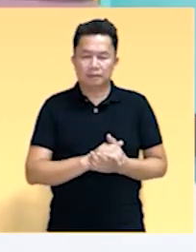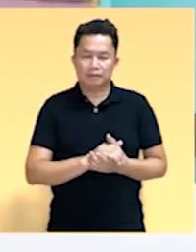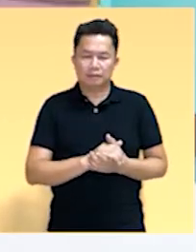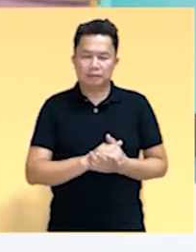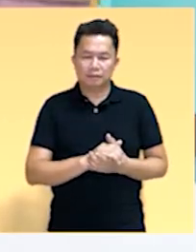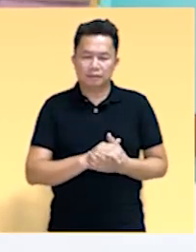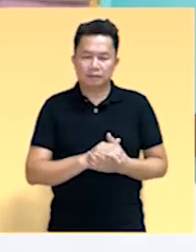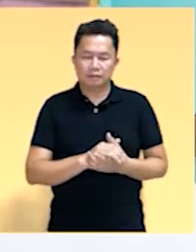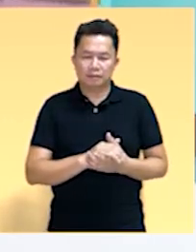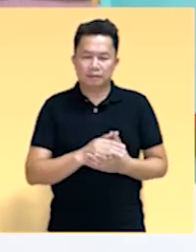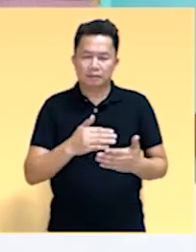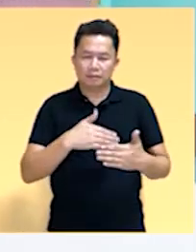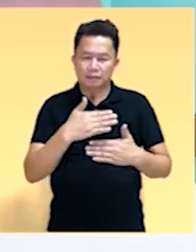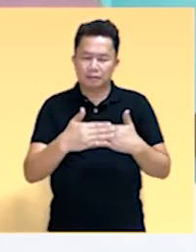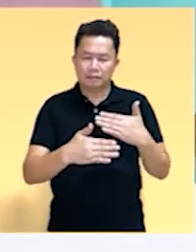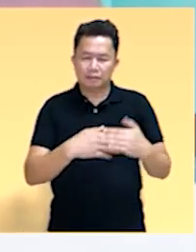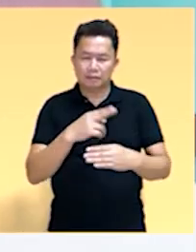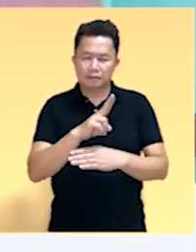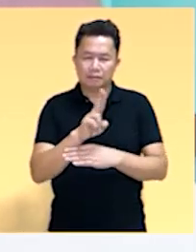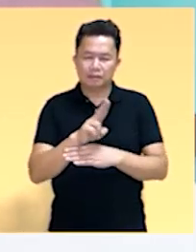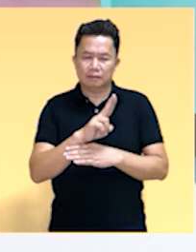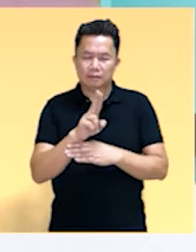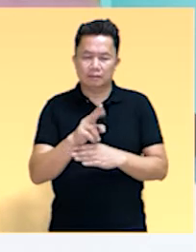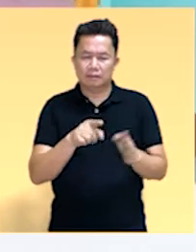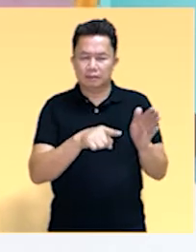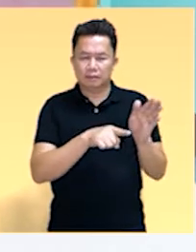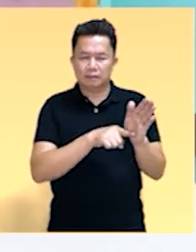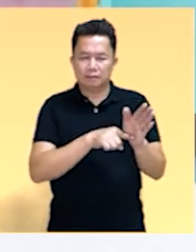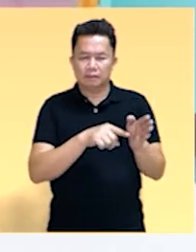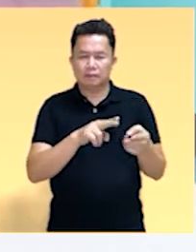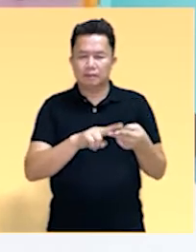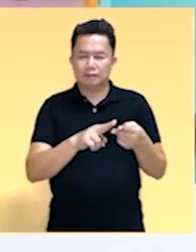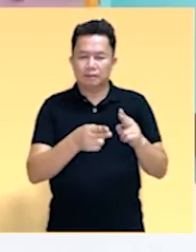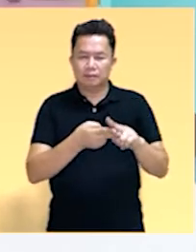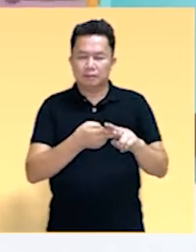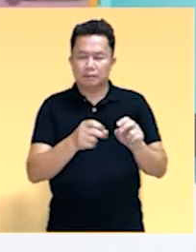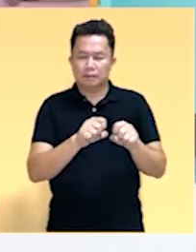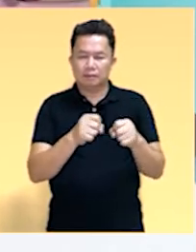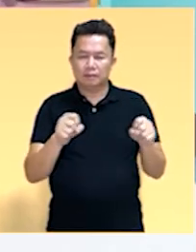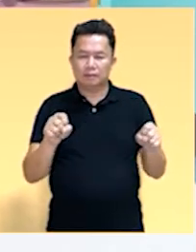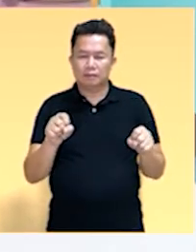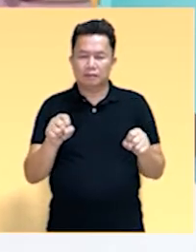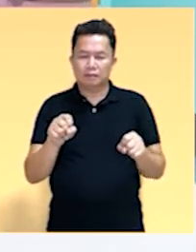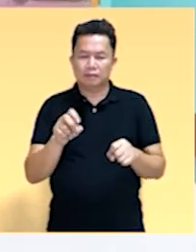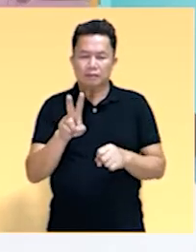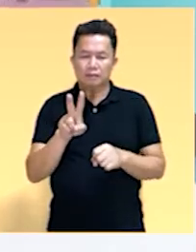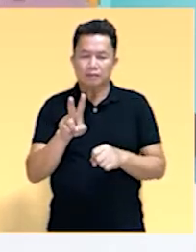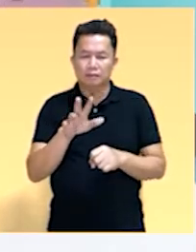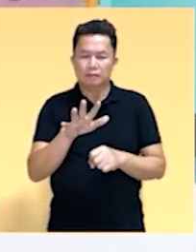Operation to be used, subtraction. Number sentence,